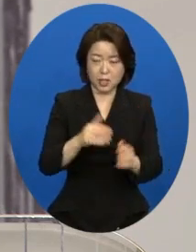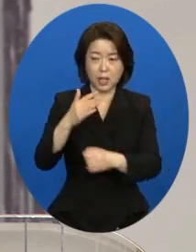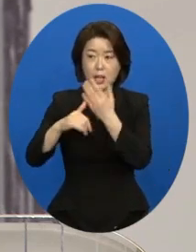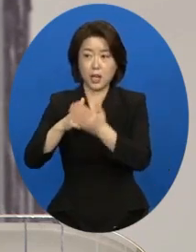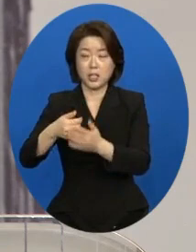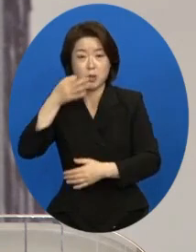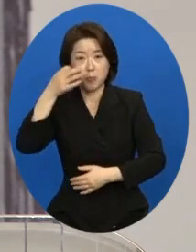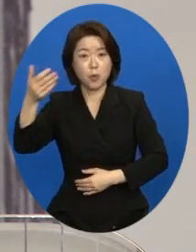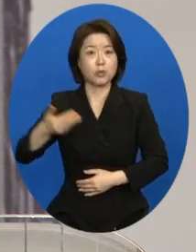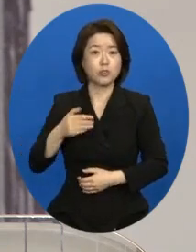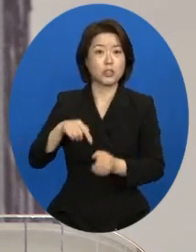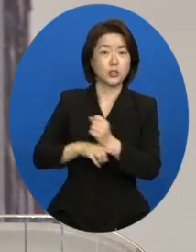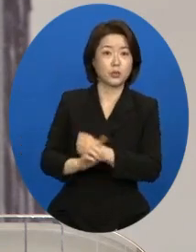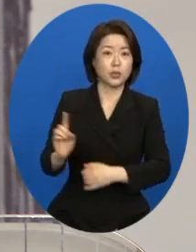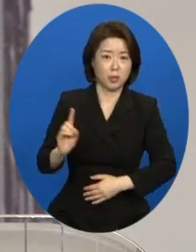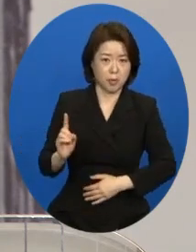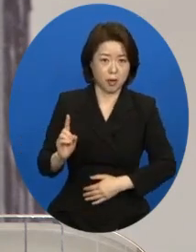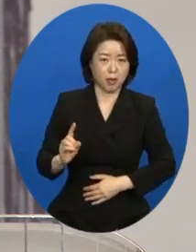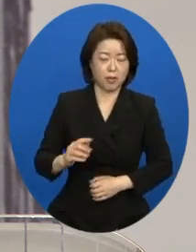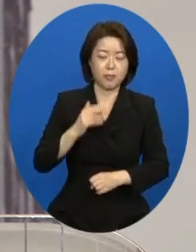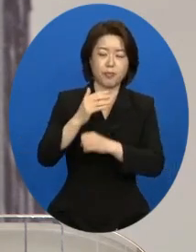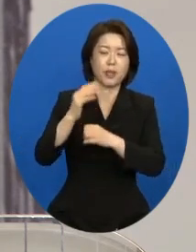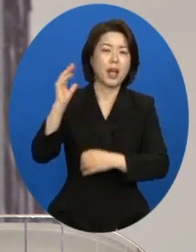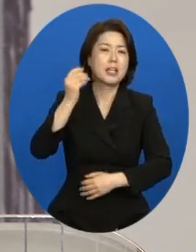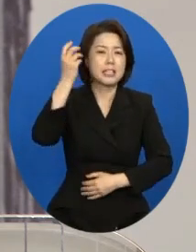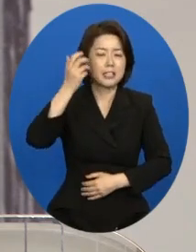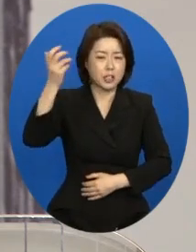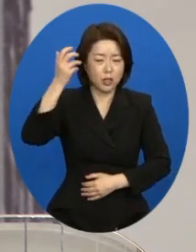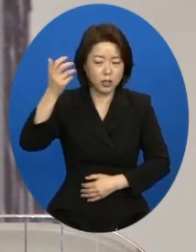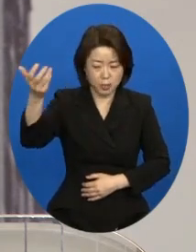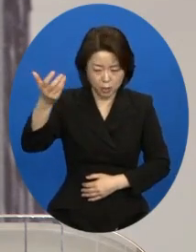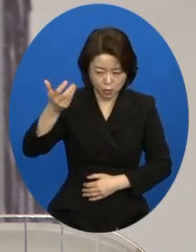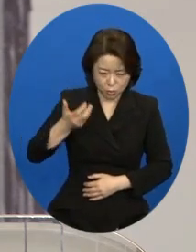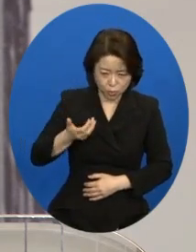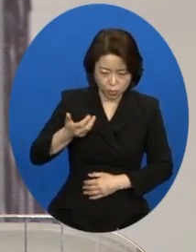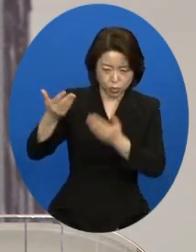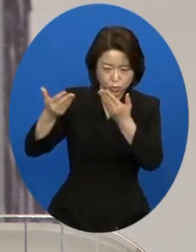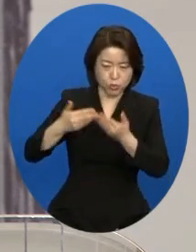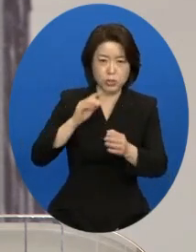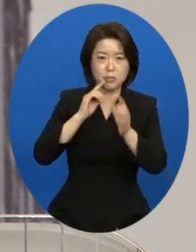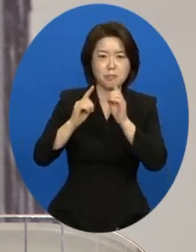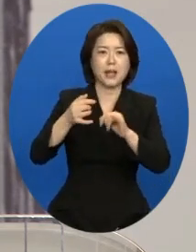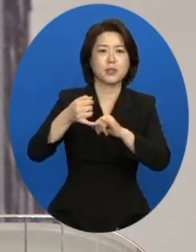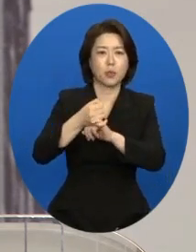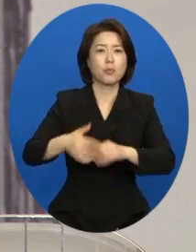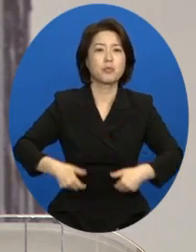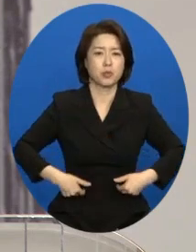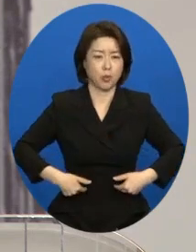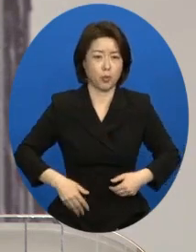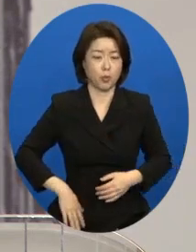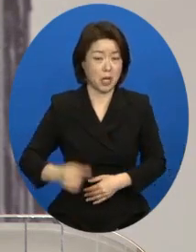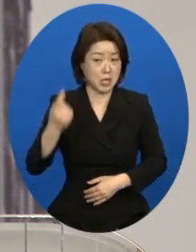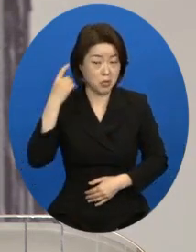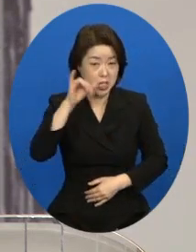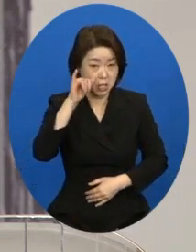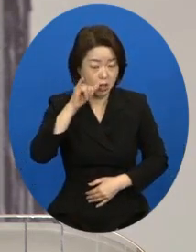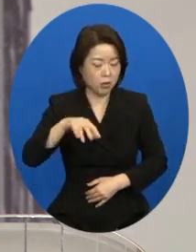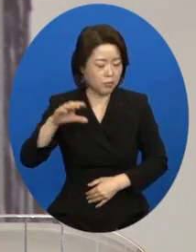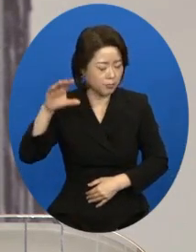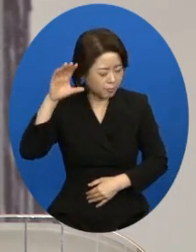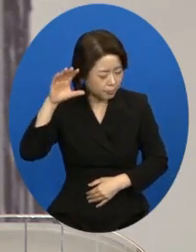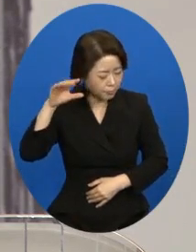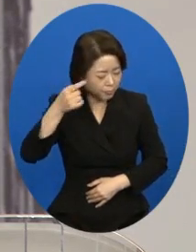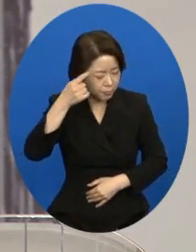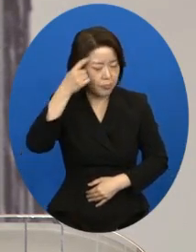듣게 하시는 것은 바로 성령께서 우리에게 주신 말씀이 있기 때문에 그렇습니다. 그래서 귀 있는 자는 들을지어다라고 하셨기